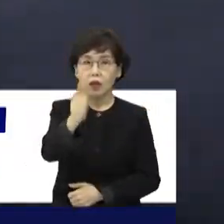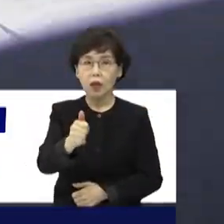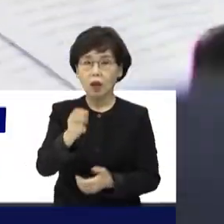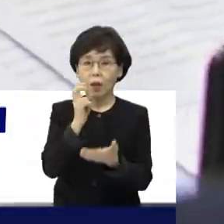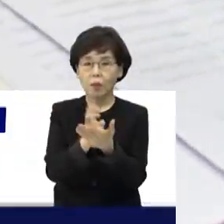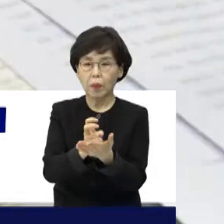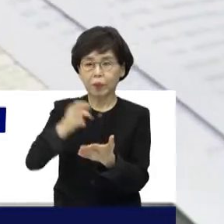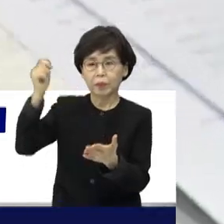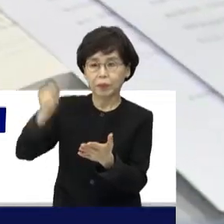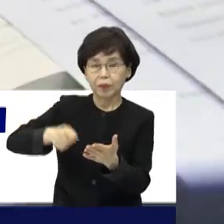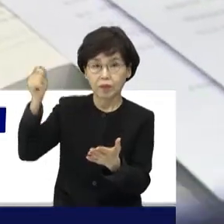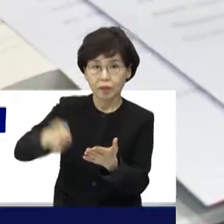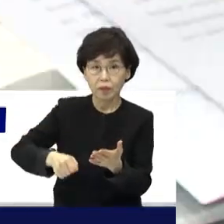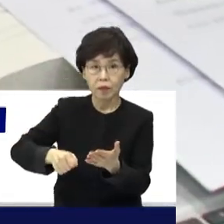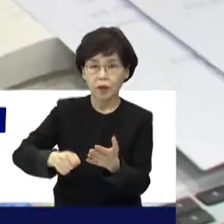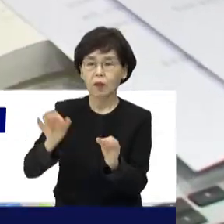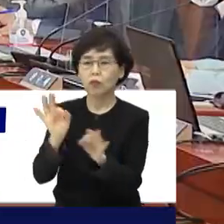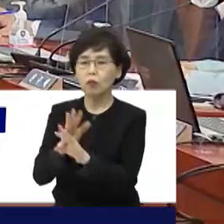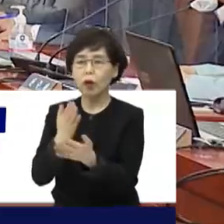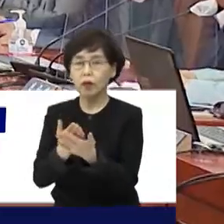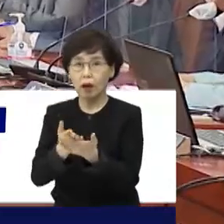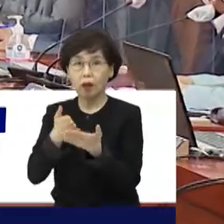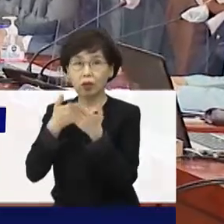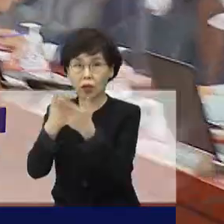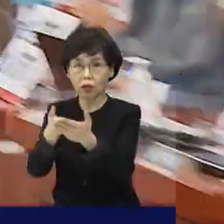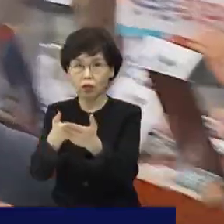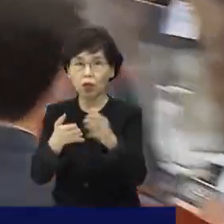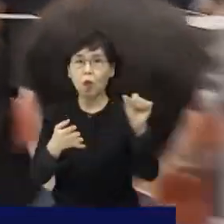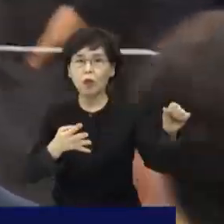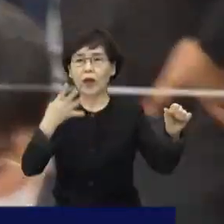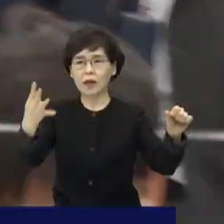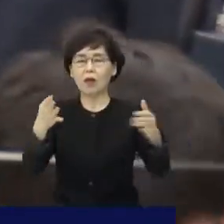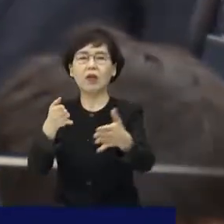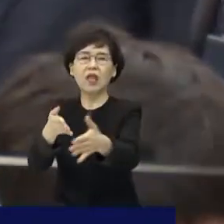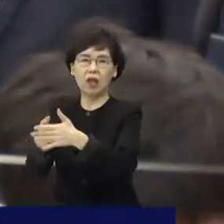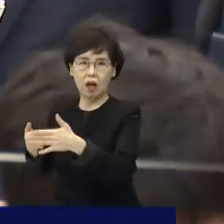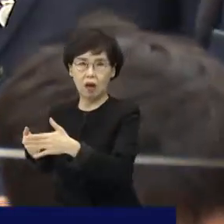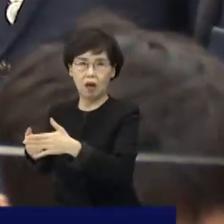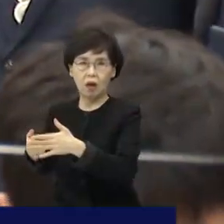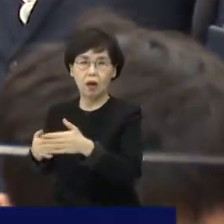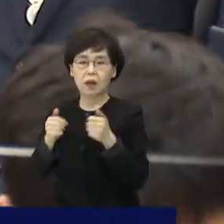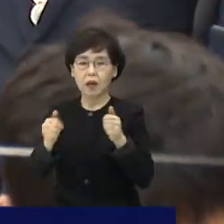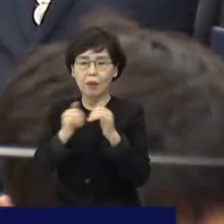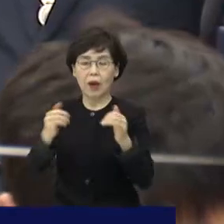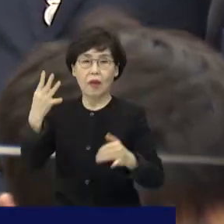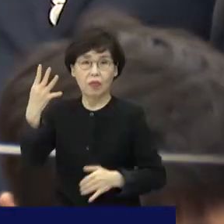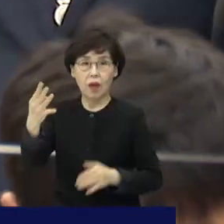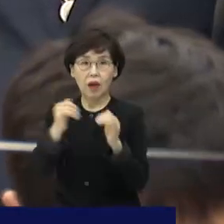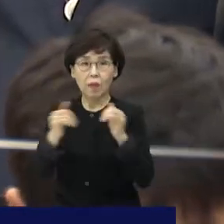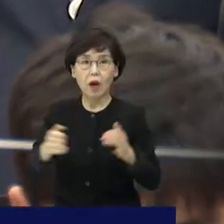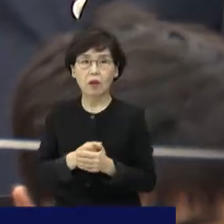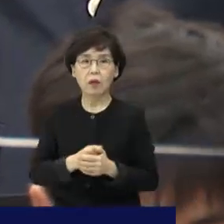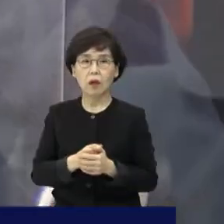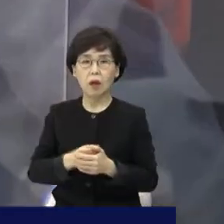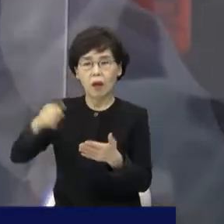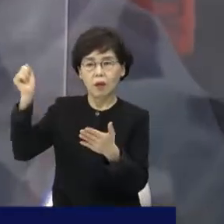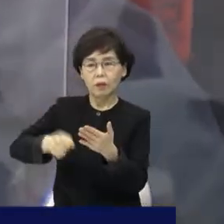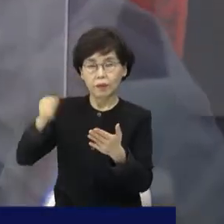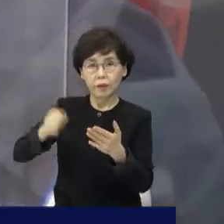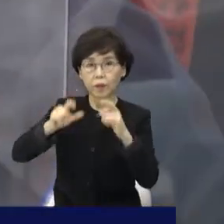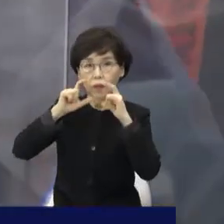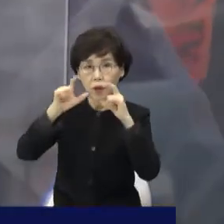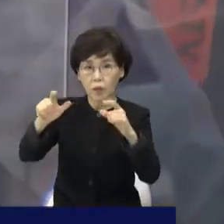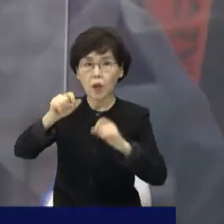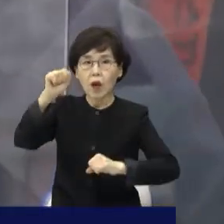무효로 해달라는 청구에 대해선 5대 4로 기각했습니다. 재판관 4명은 가결 선포 행위에